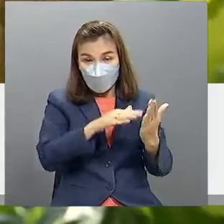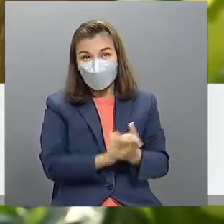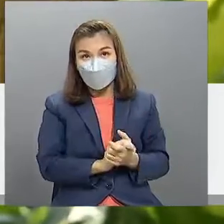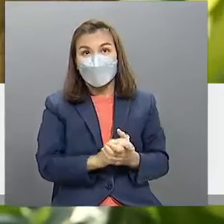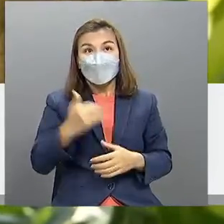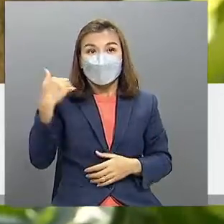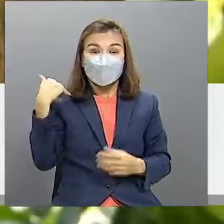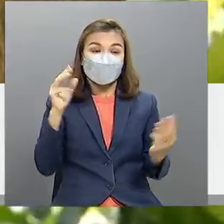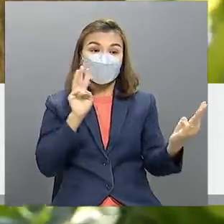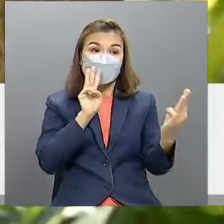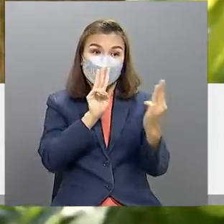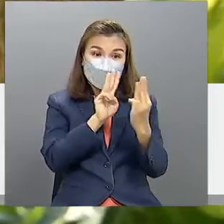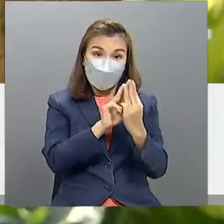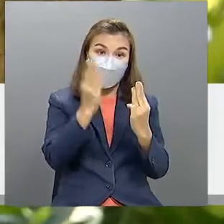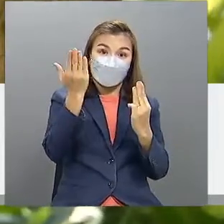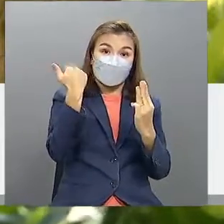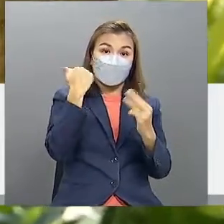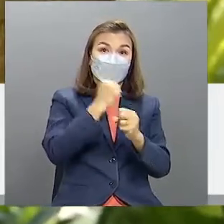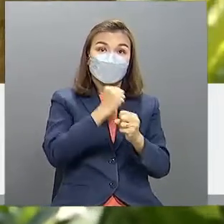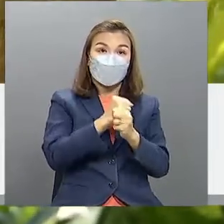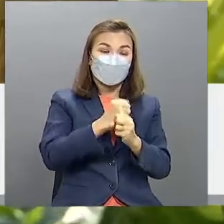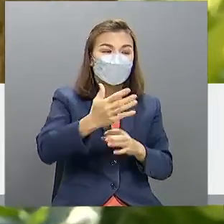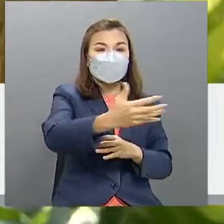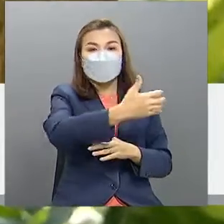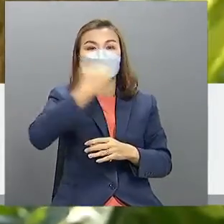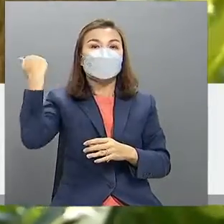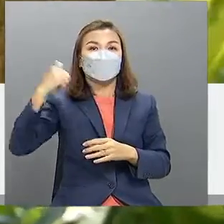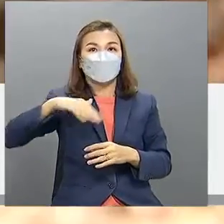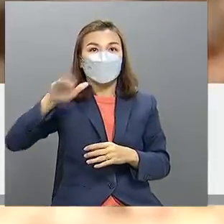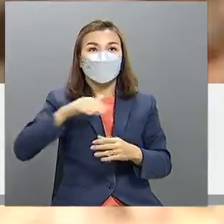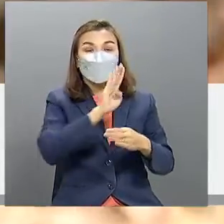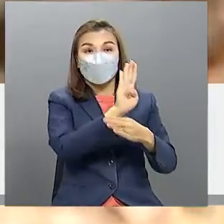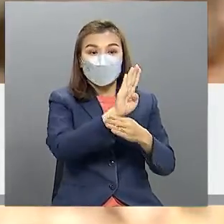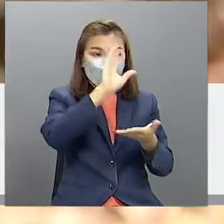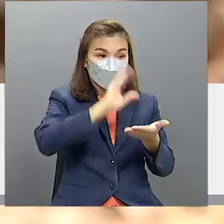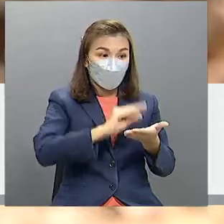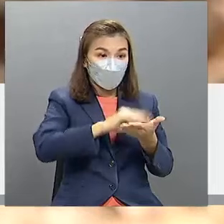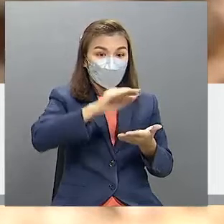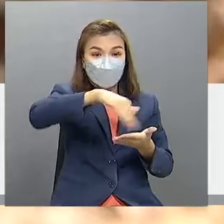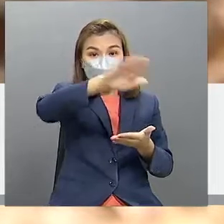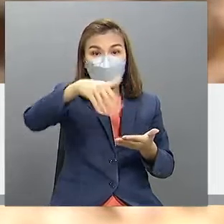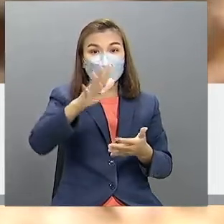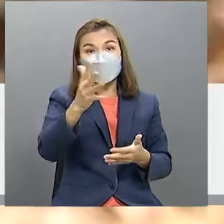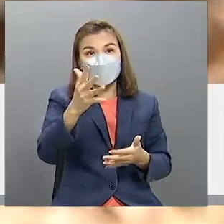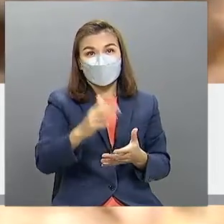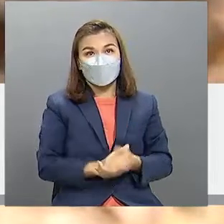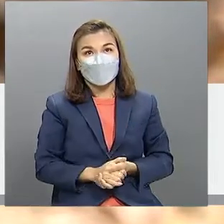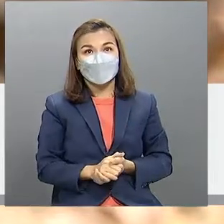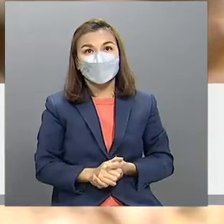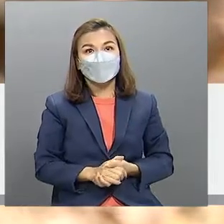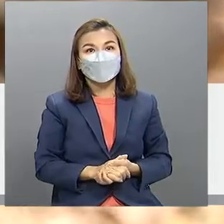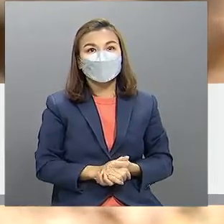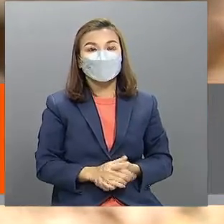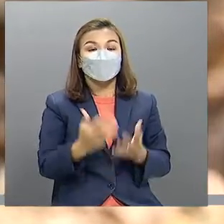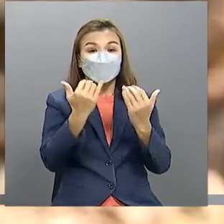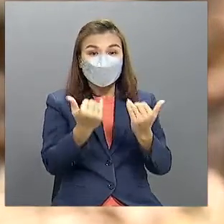รกรที่ทำไว้กับทางบริษัทออกไปด้วยบริษัทก็เลยไม่มีข้อมูลของเกษตรกรค่ะเบื้องต้นบริษัทจะทำสัญ